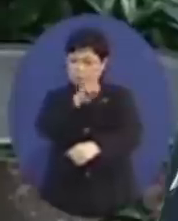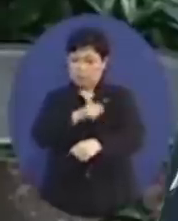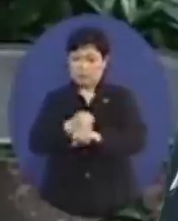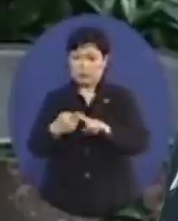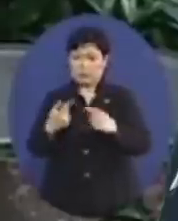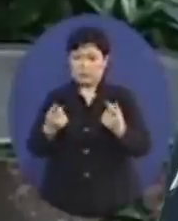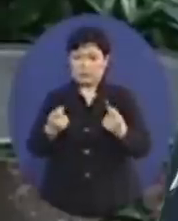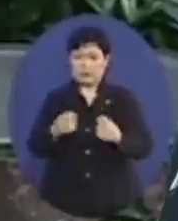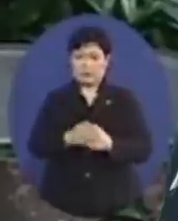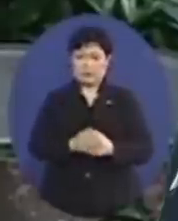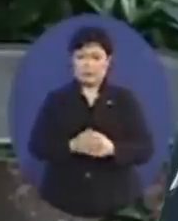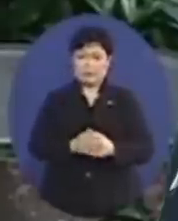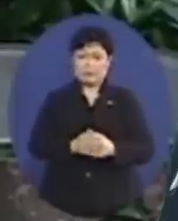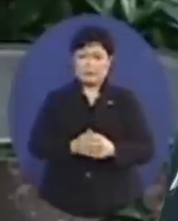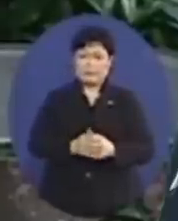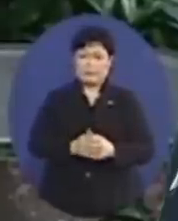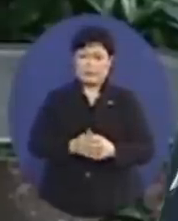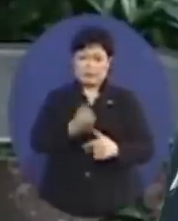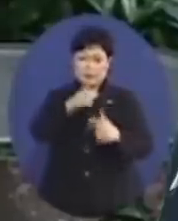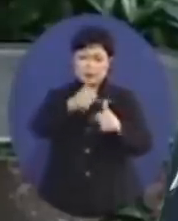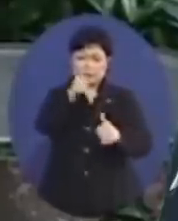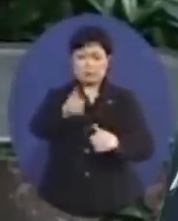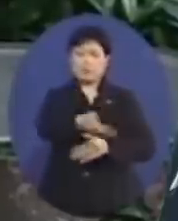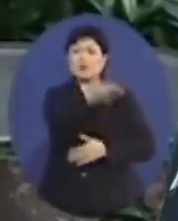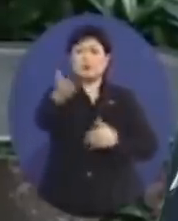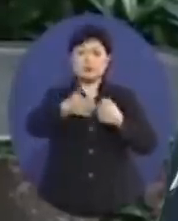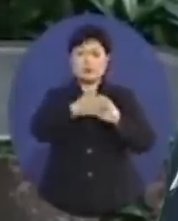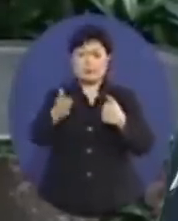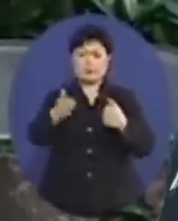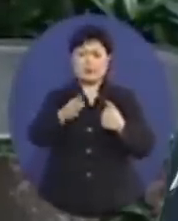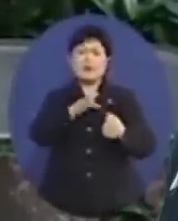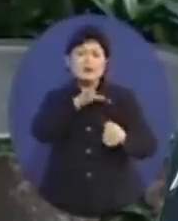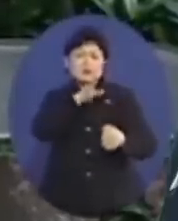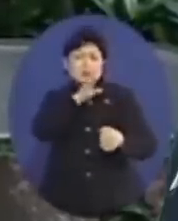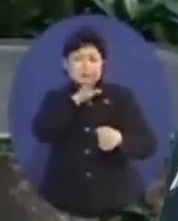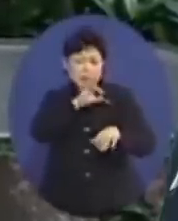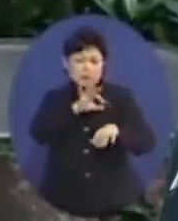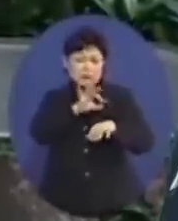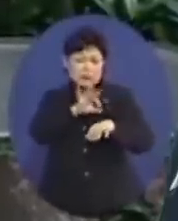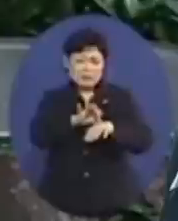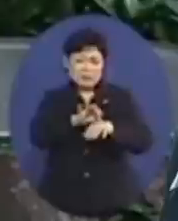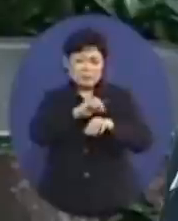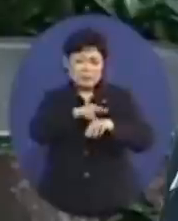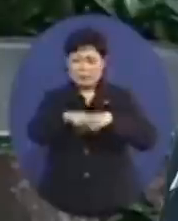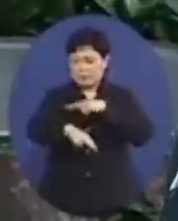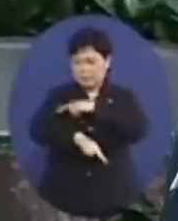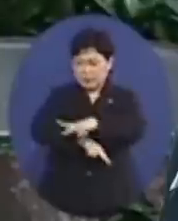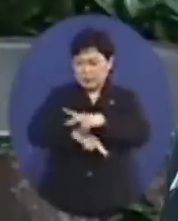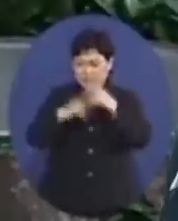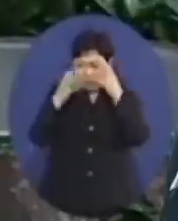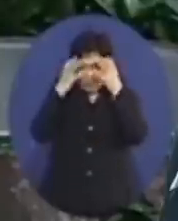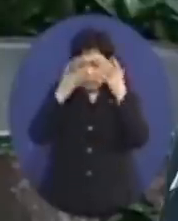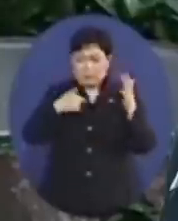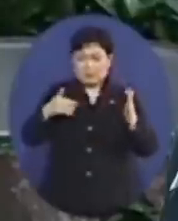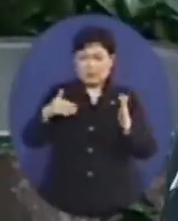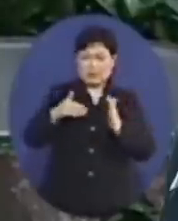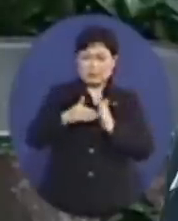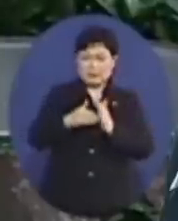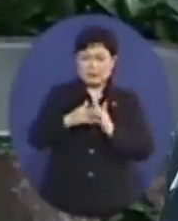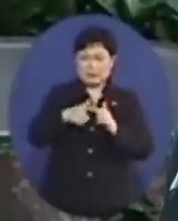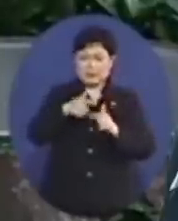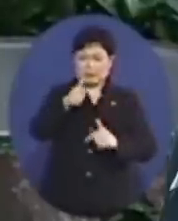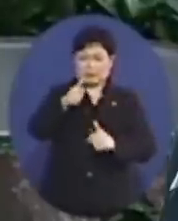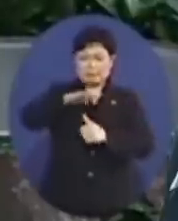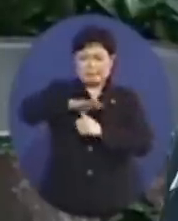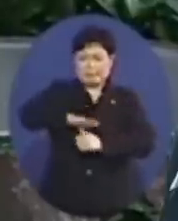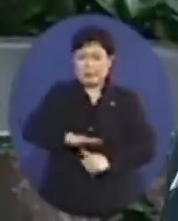맞았는데요, 갈기갈기 살이 찢어지고 뼈가 상하고 고통을 당하면서 니를 깨물고 주님이 참은